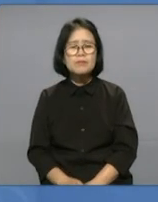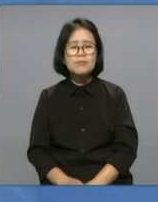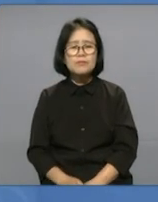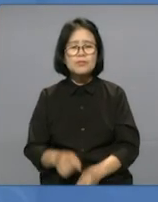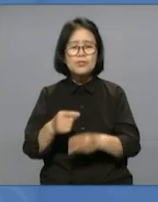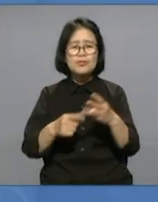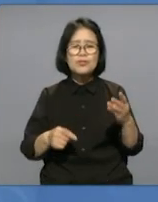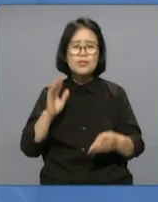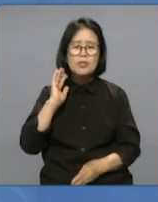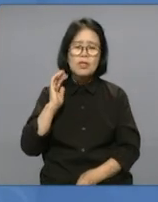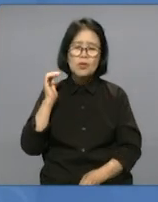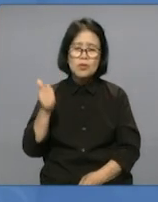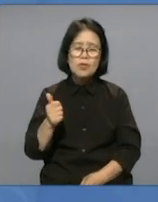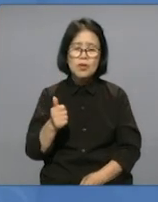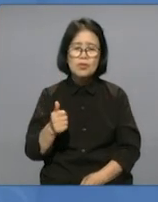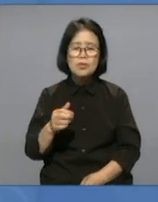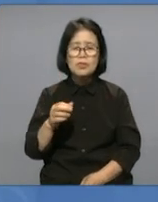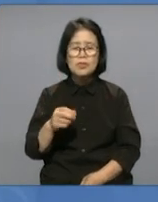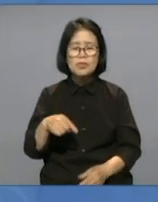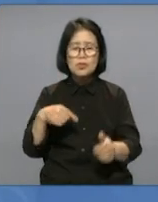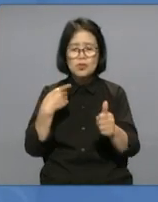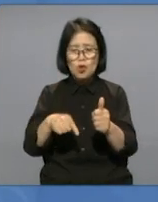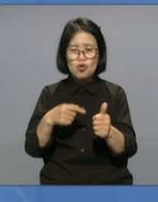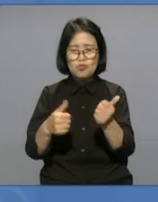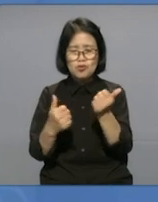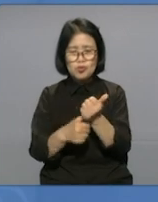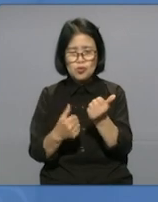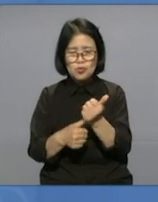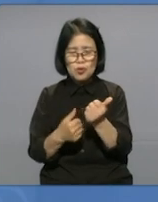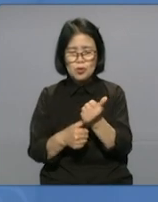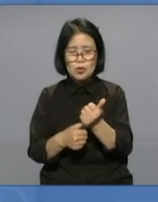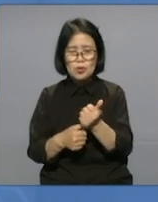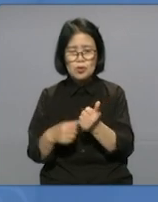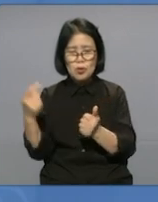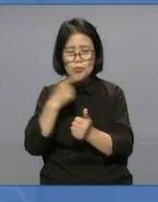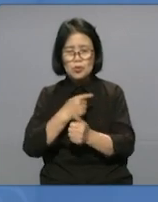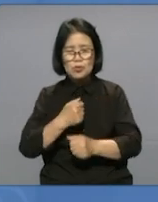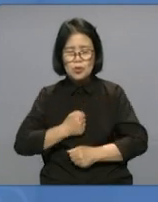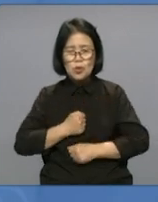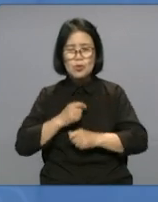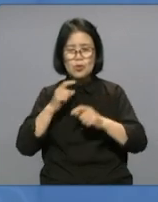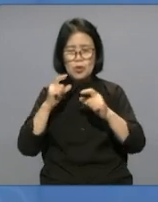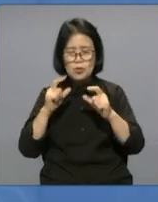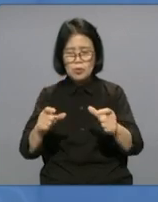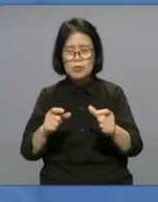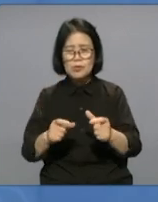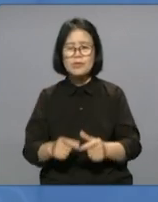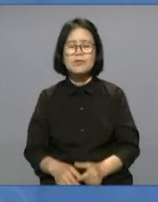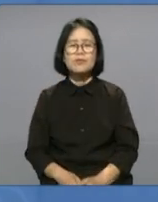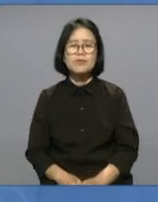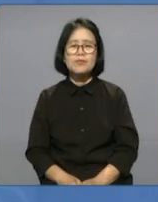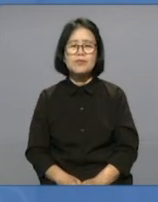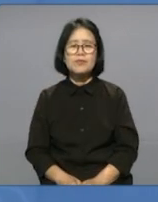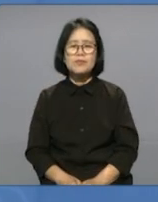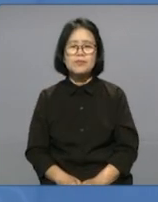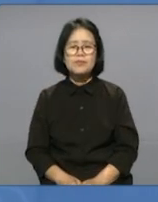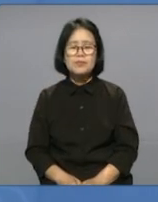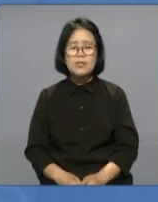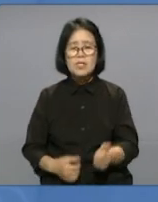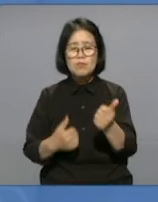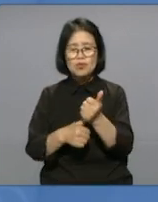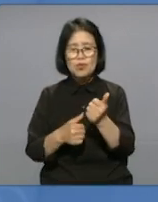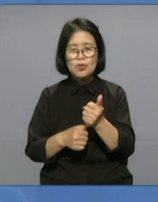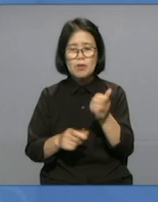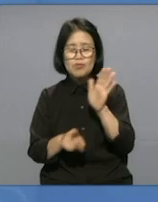윤석열 대통령이 이주호 부총리 겸 교육부 장관을 엄중 경고한 것으로 알려졌습니다. 이